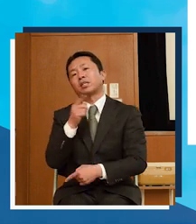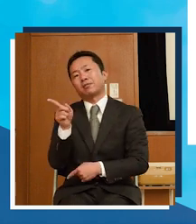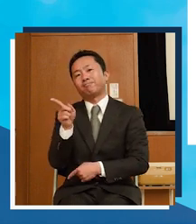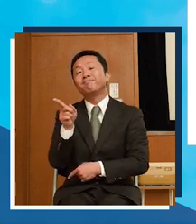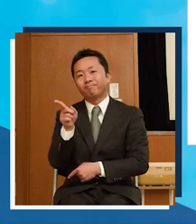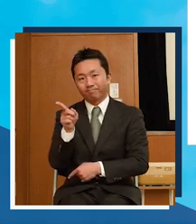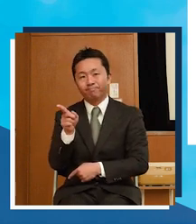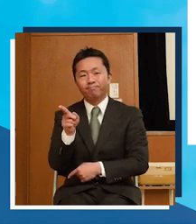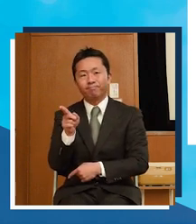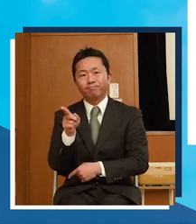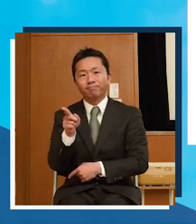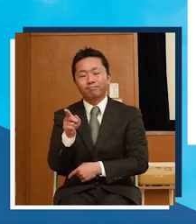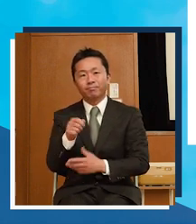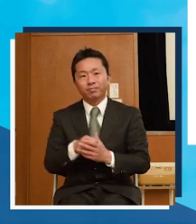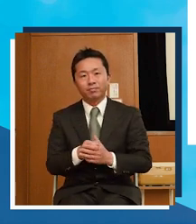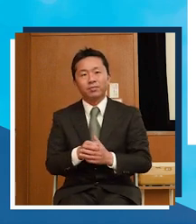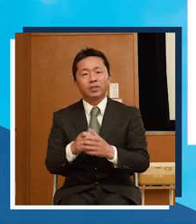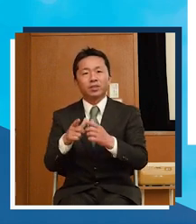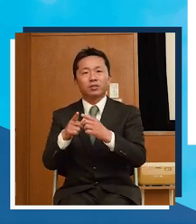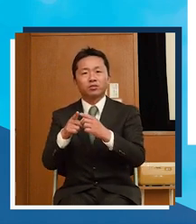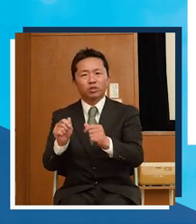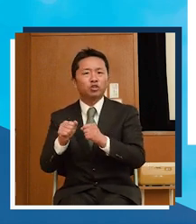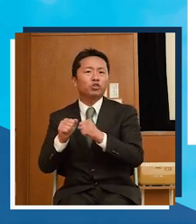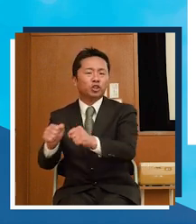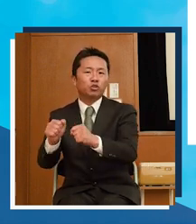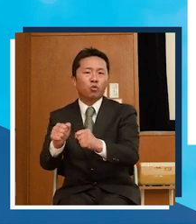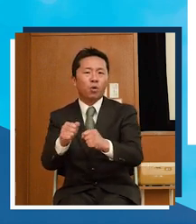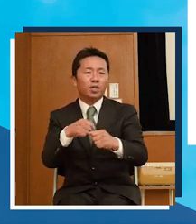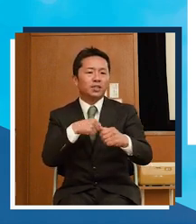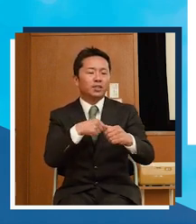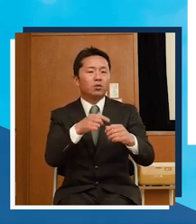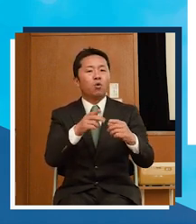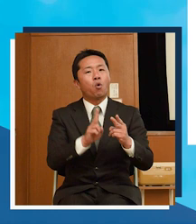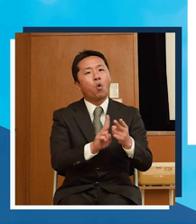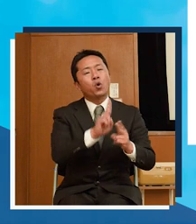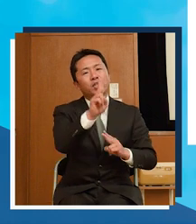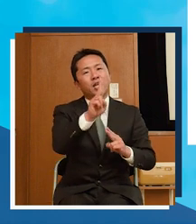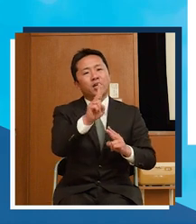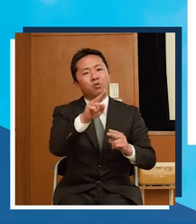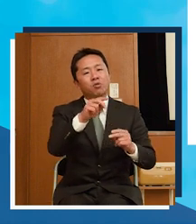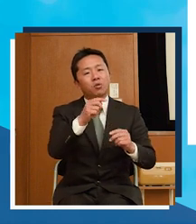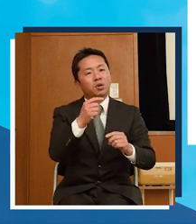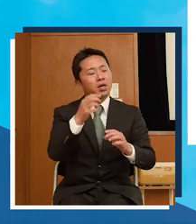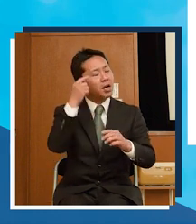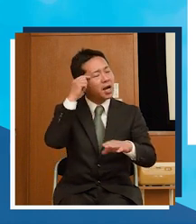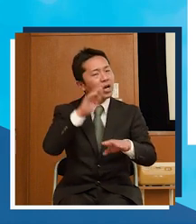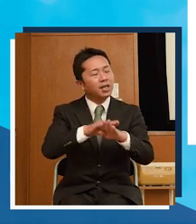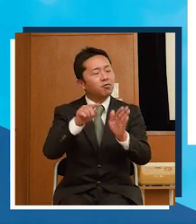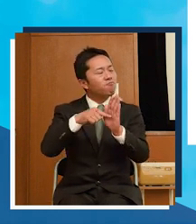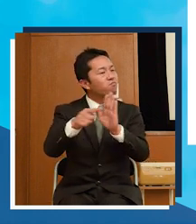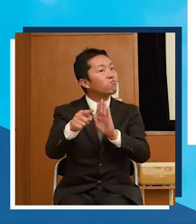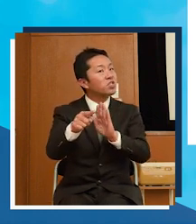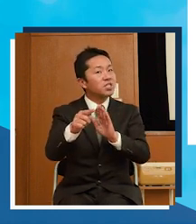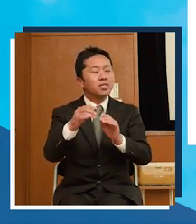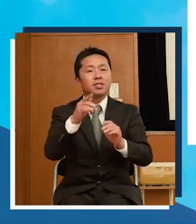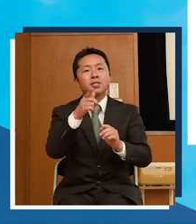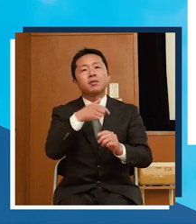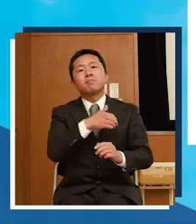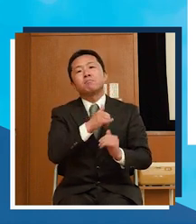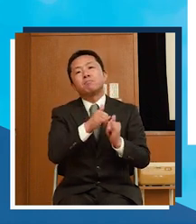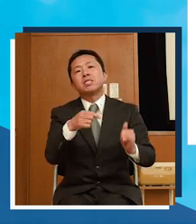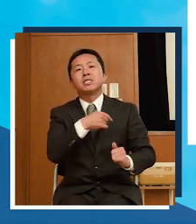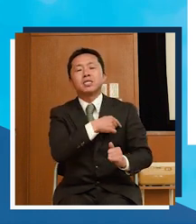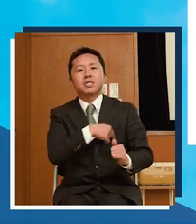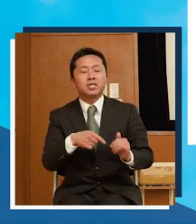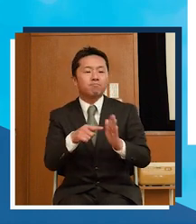の大執行は沖縄県の自主性及び自立性を損害し侵害し多くの県民の民意に反するものです